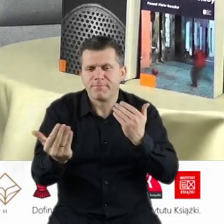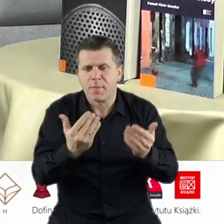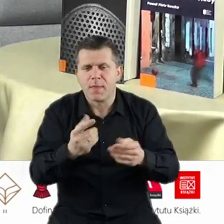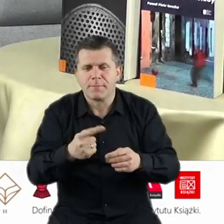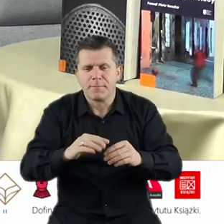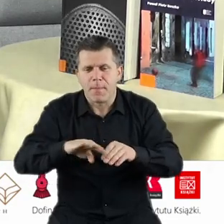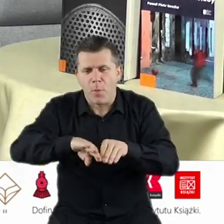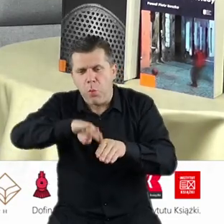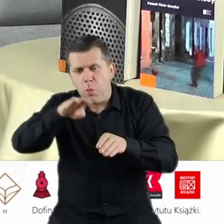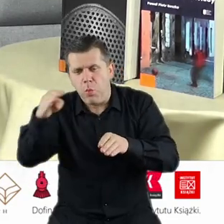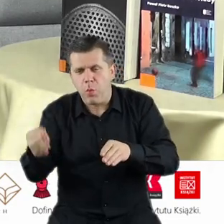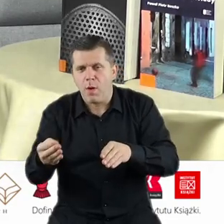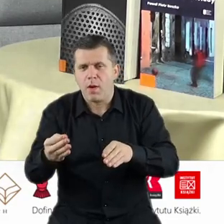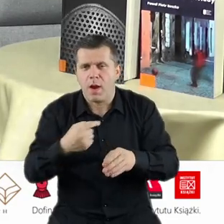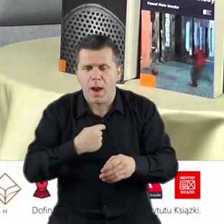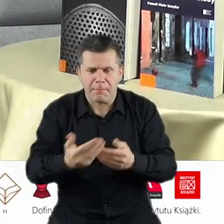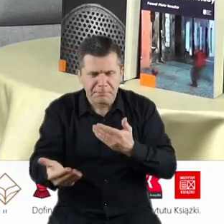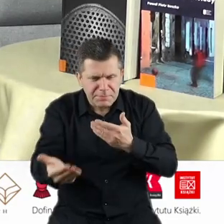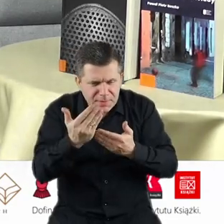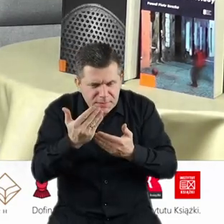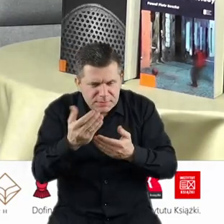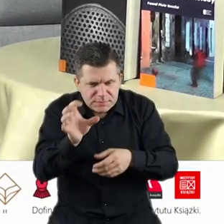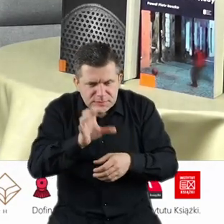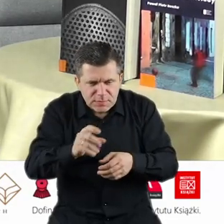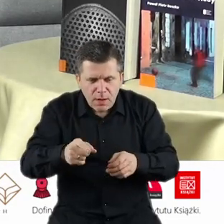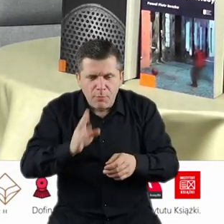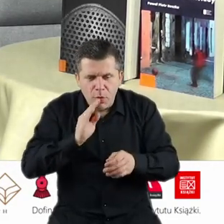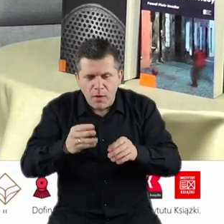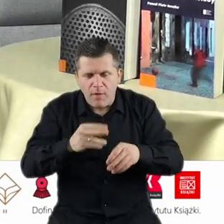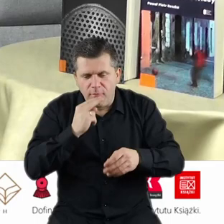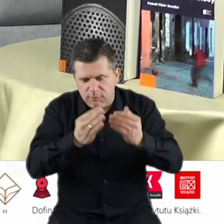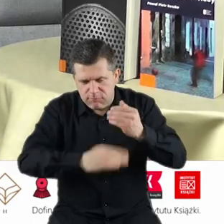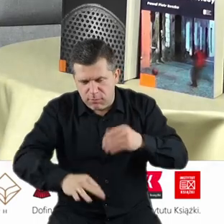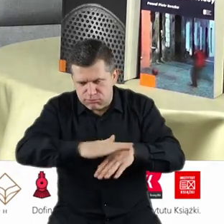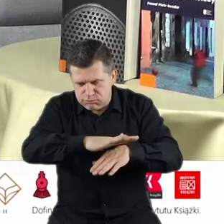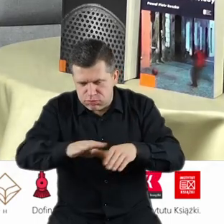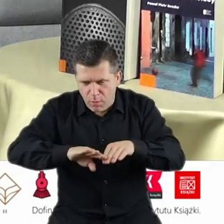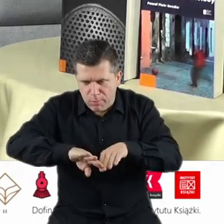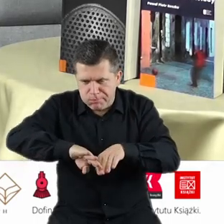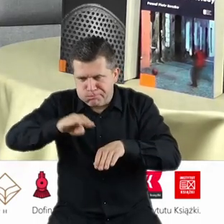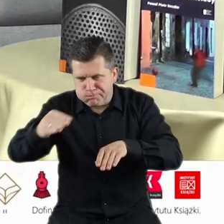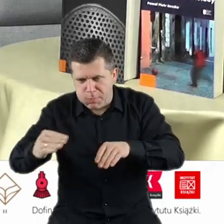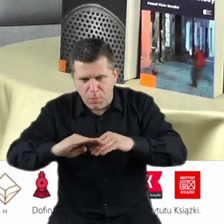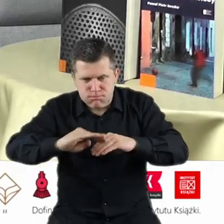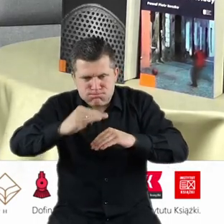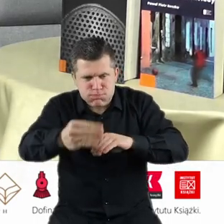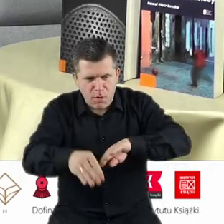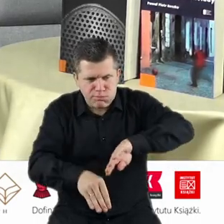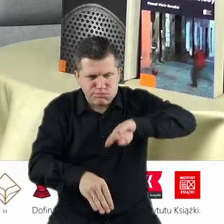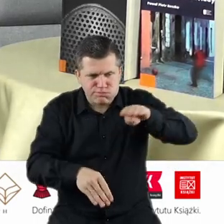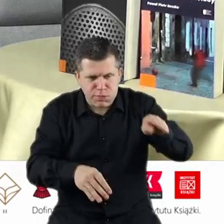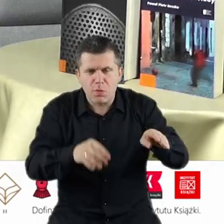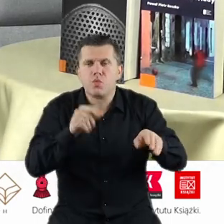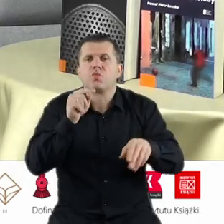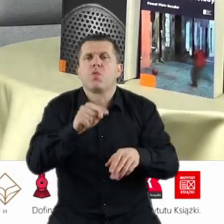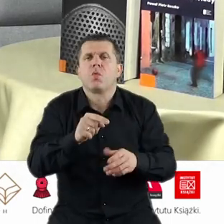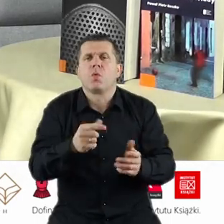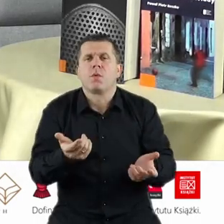czymś na kształt niewielkiego pagórka. Jak się przyjrzymy bliżej, no to ten taki pagórek, to takie wybrzuszenie,